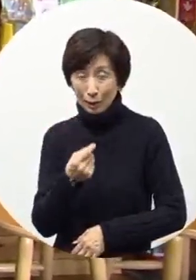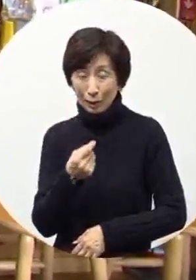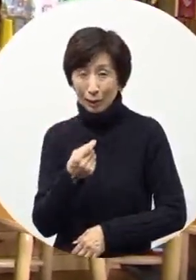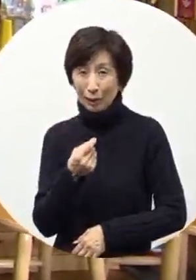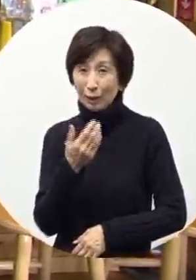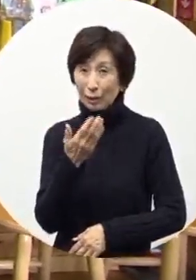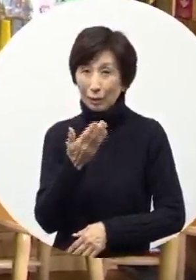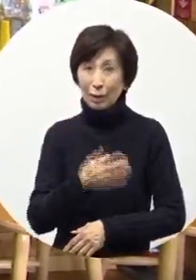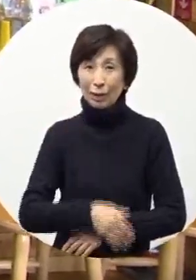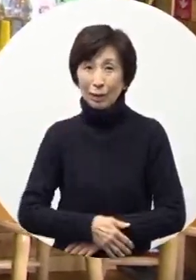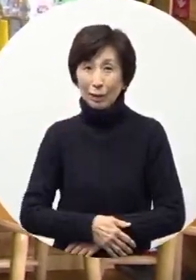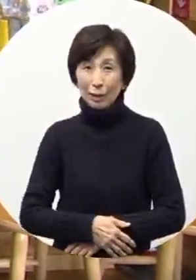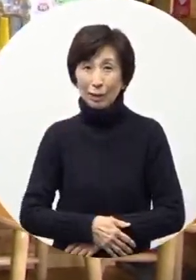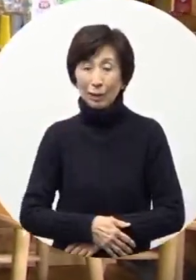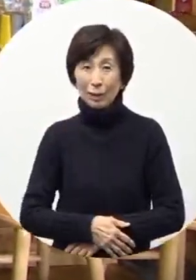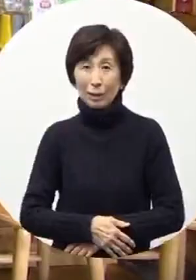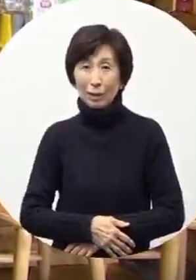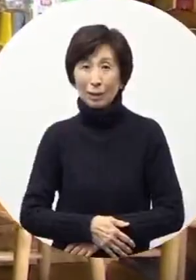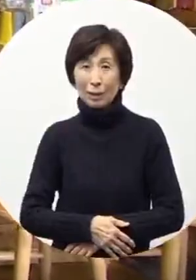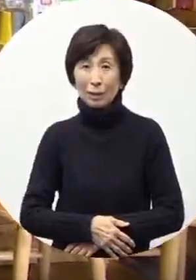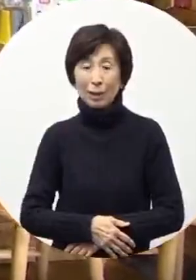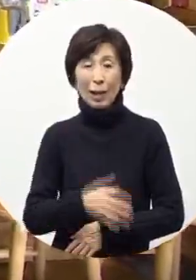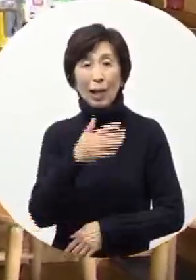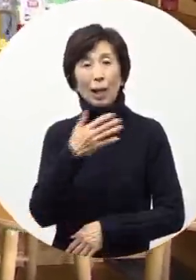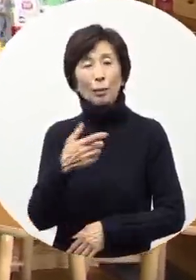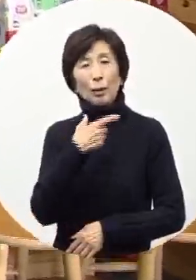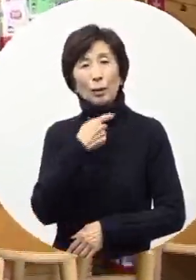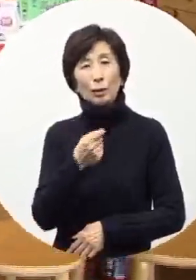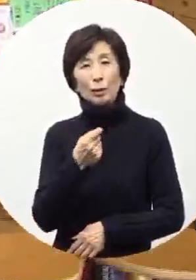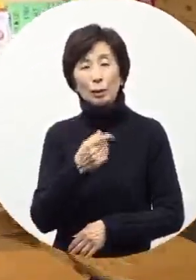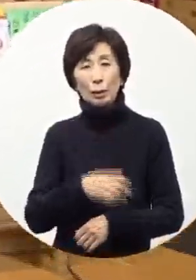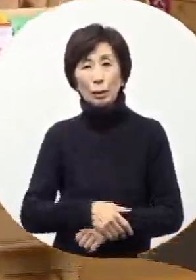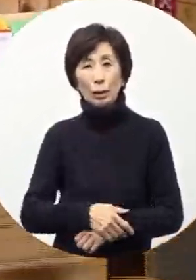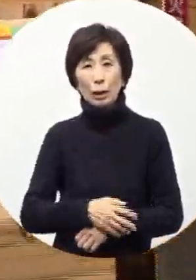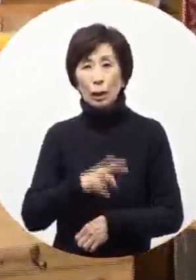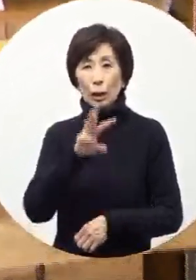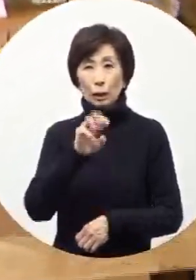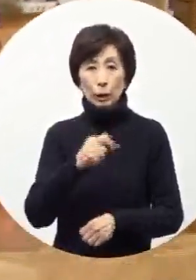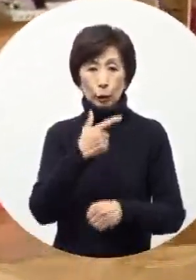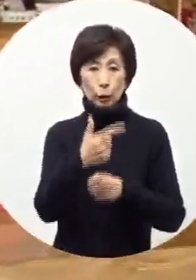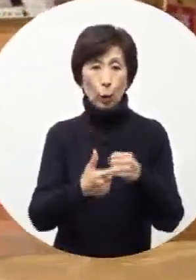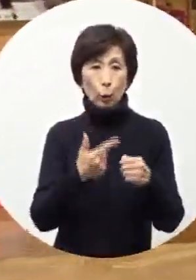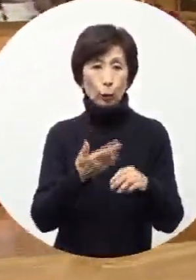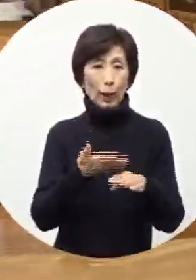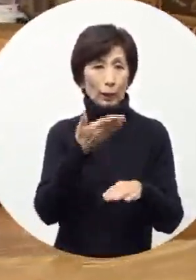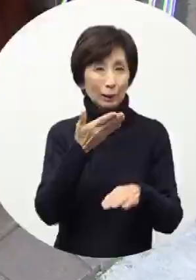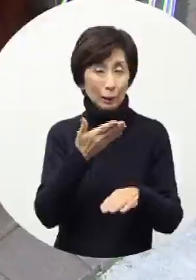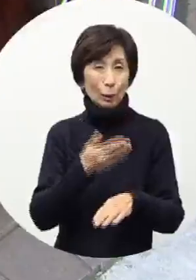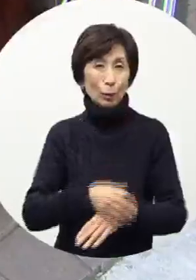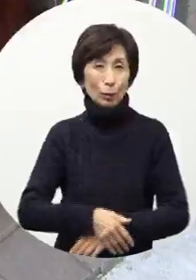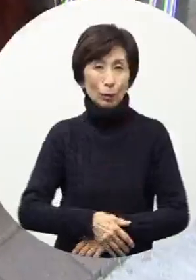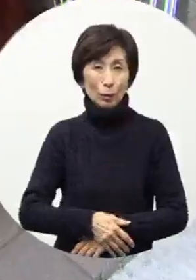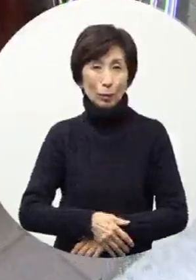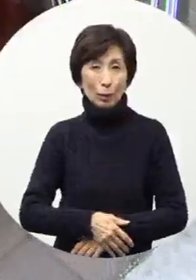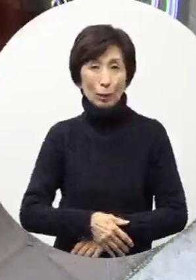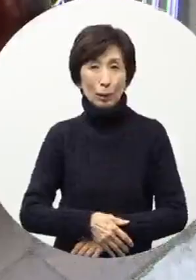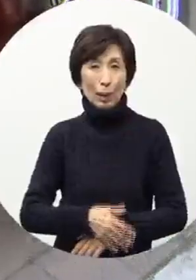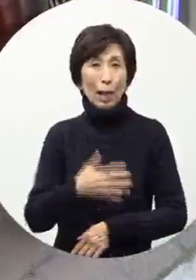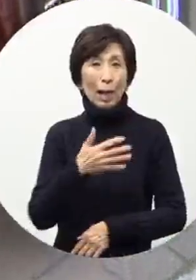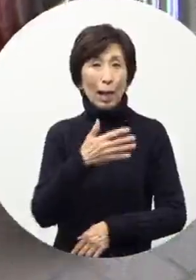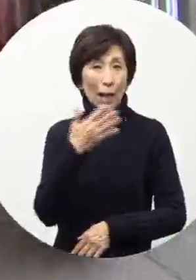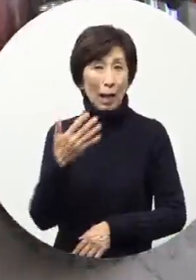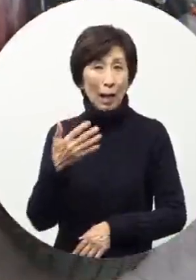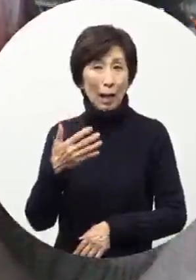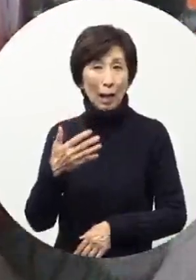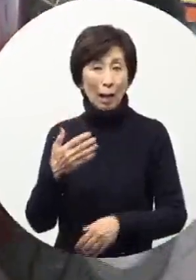の料理のお店を。 そうなんですよね、はい、もうアメリカ好きはもう36年以上になります。でアメ車も結構いっぱい乗ってま